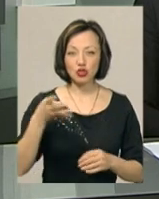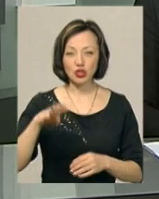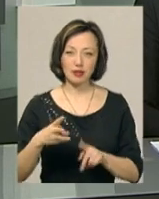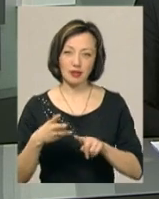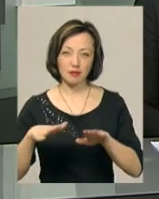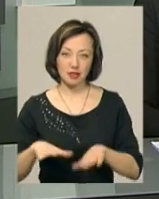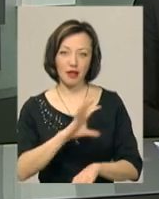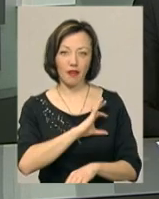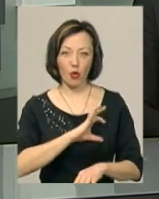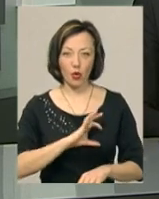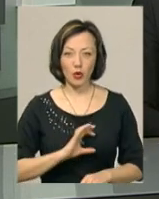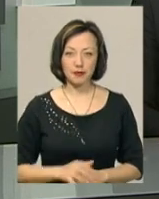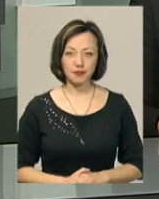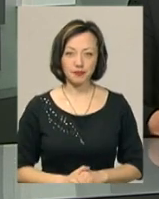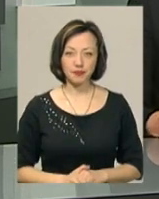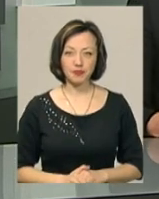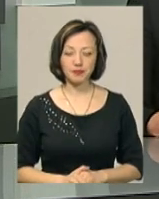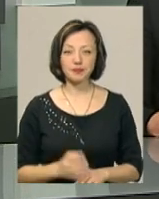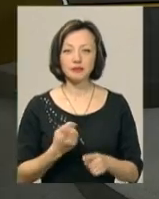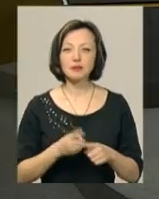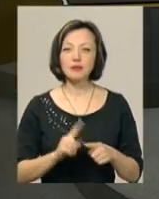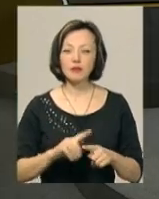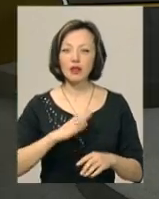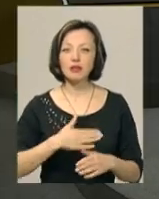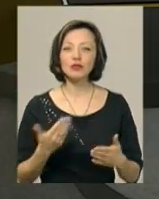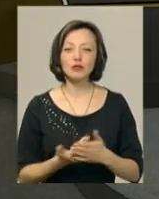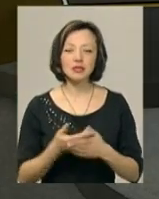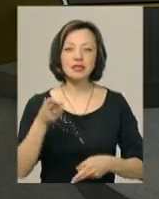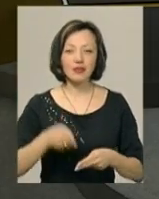4 бронзових нагороди. На